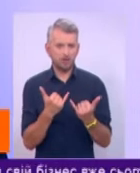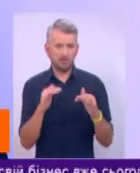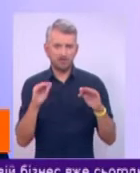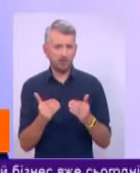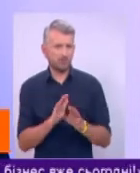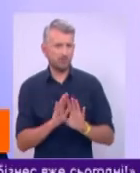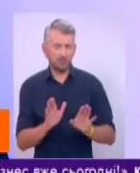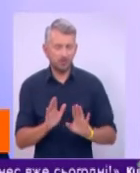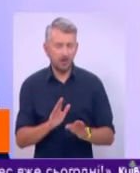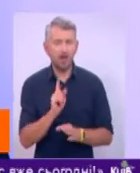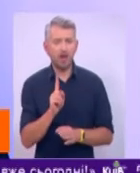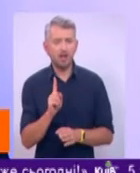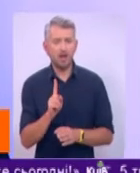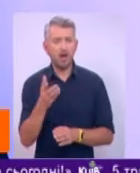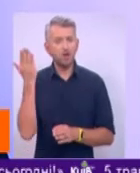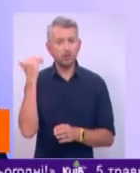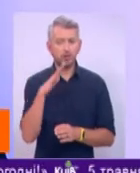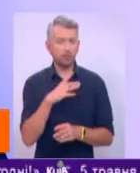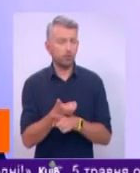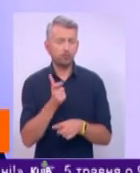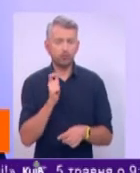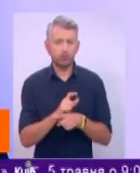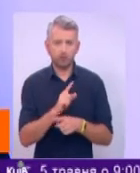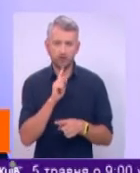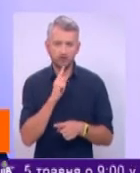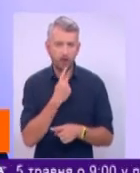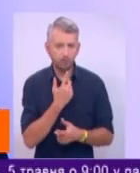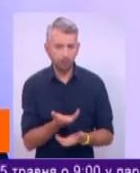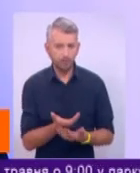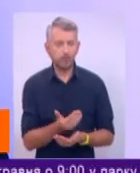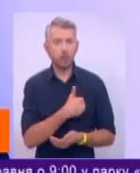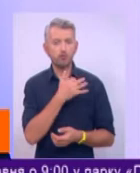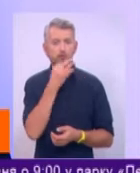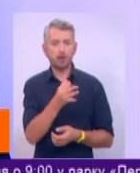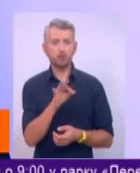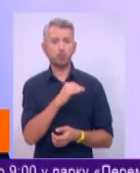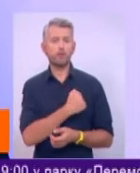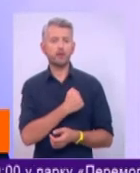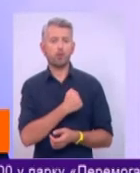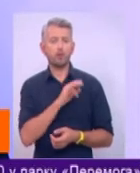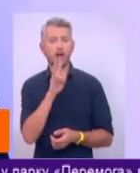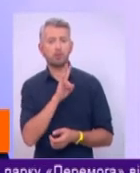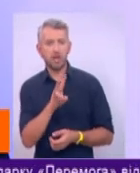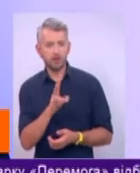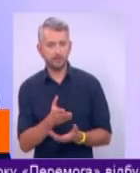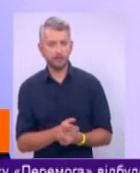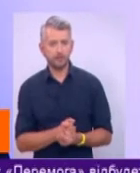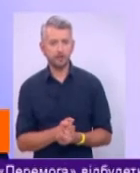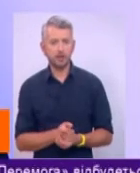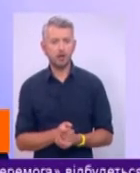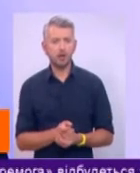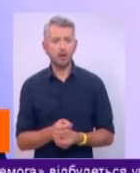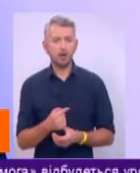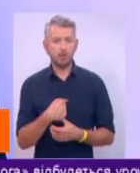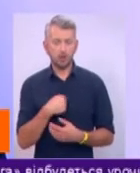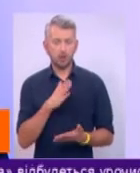зменшилось, абсолютно ні, але тоді було дуже-дуже складно. І хочу сказати про військових капеланів і священників. У мене є